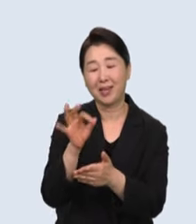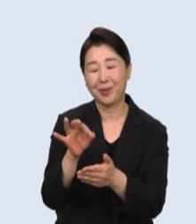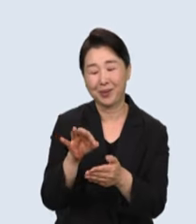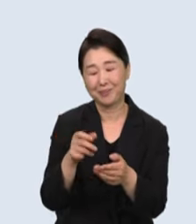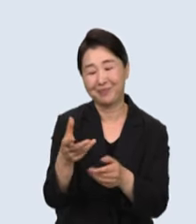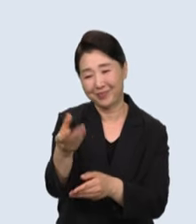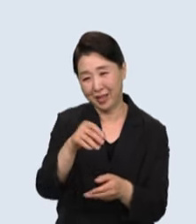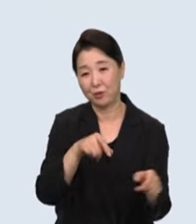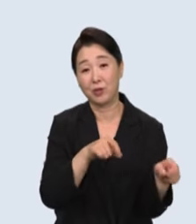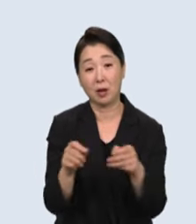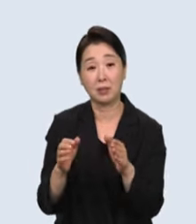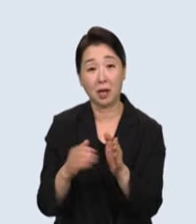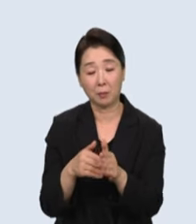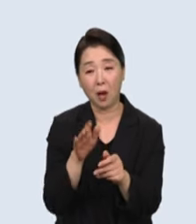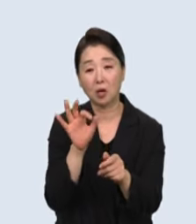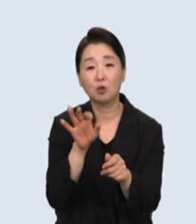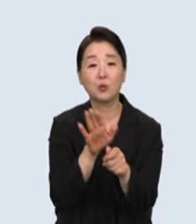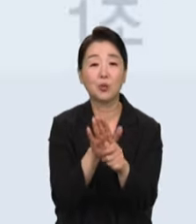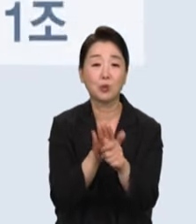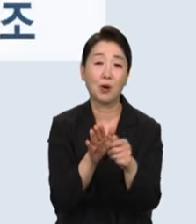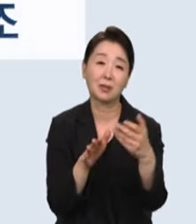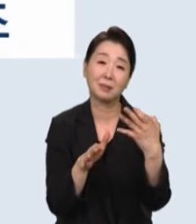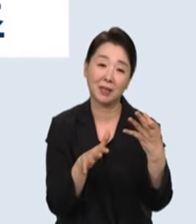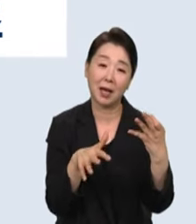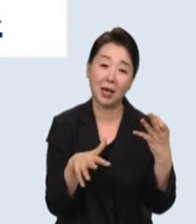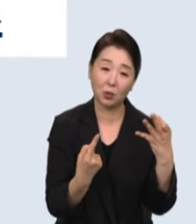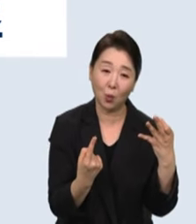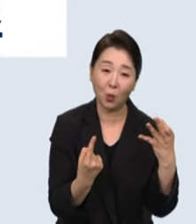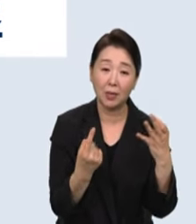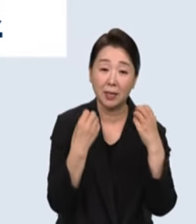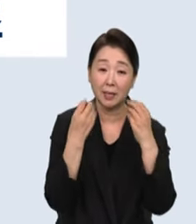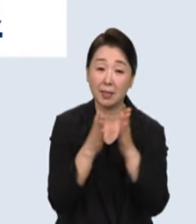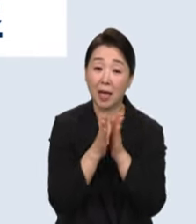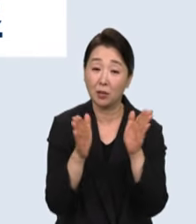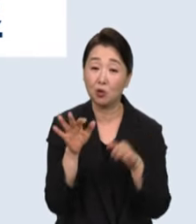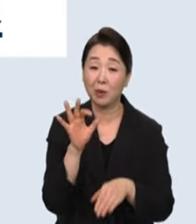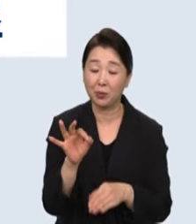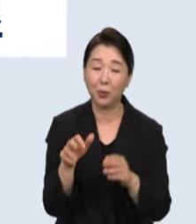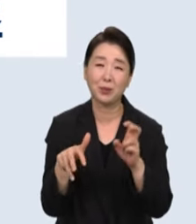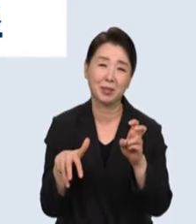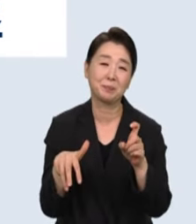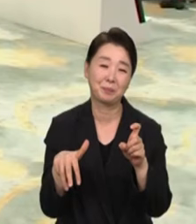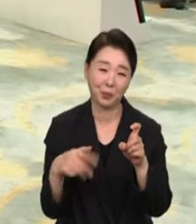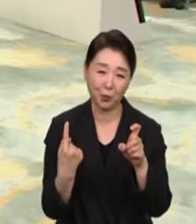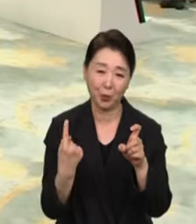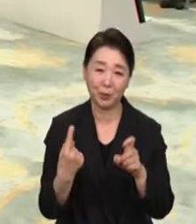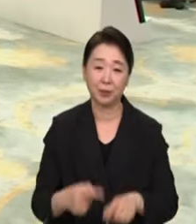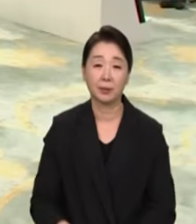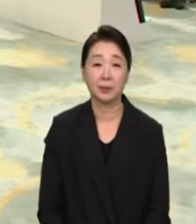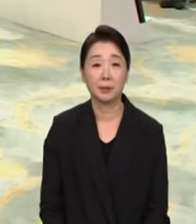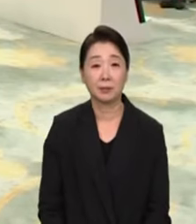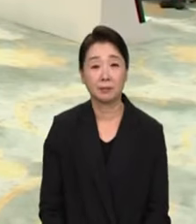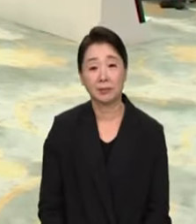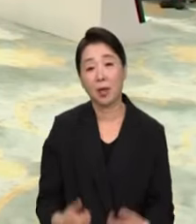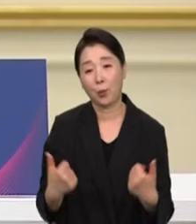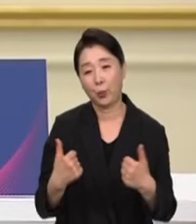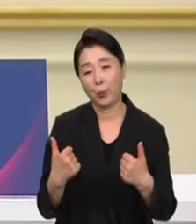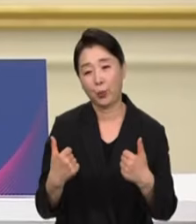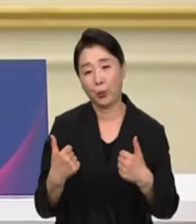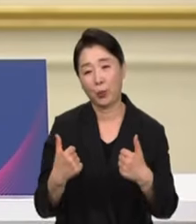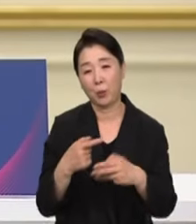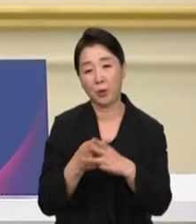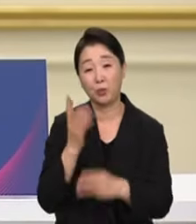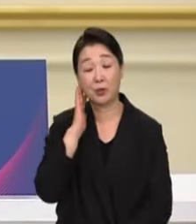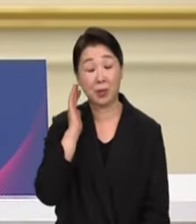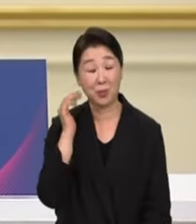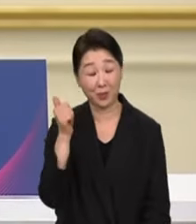각종 금융지원에 14조원 새출발 기금에 추가 10조원 등입니다 회의를 주제한 윤석열